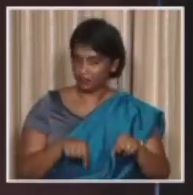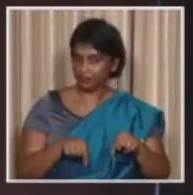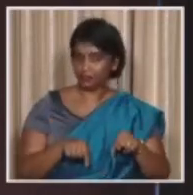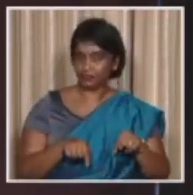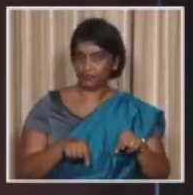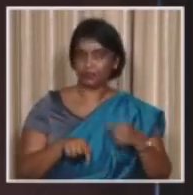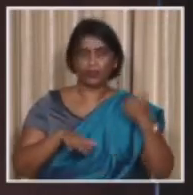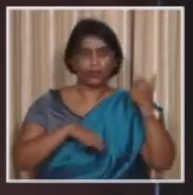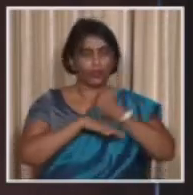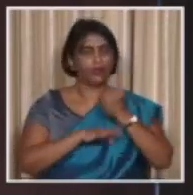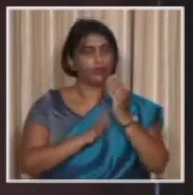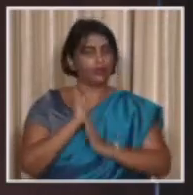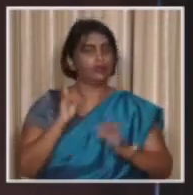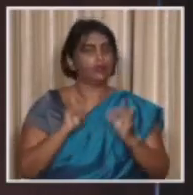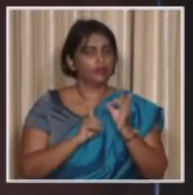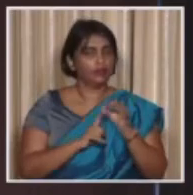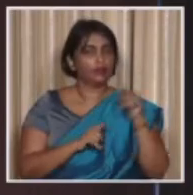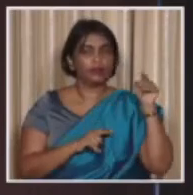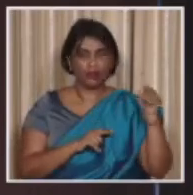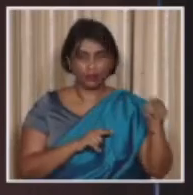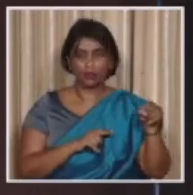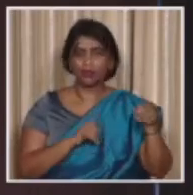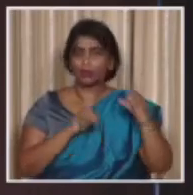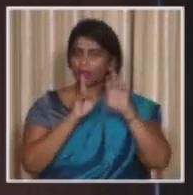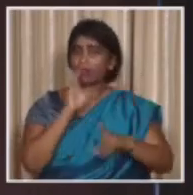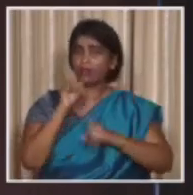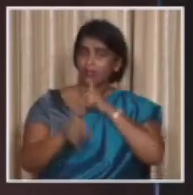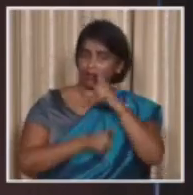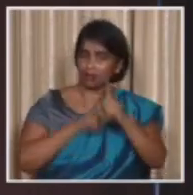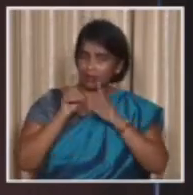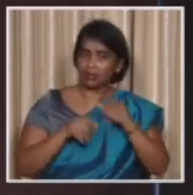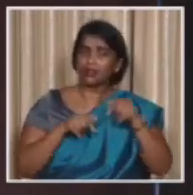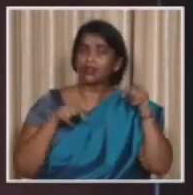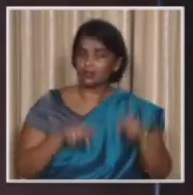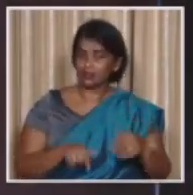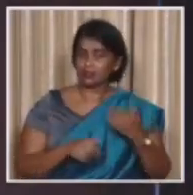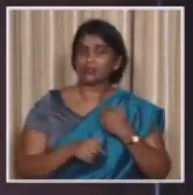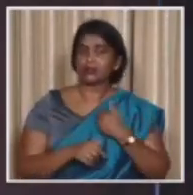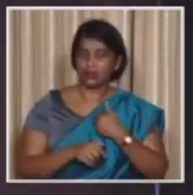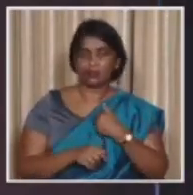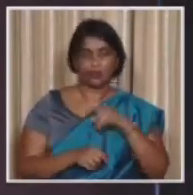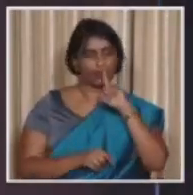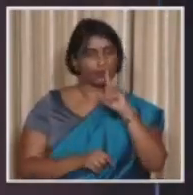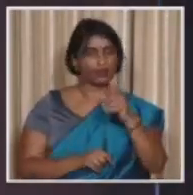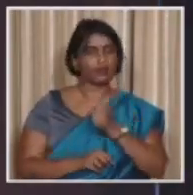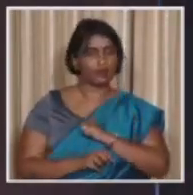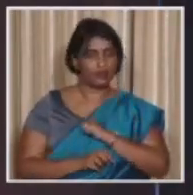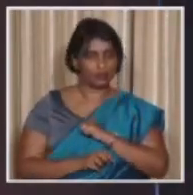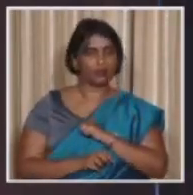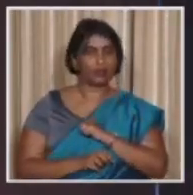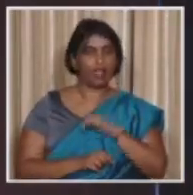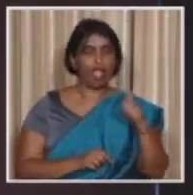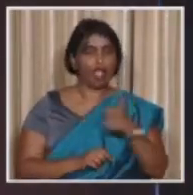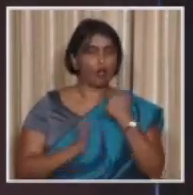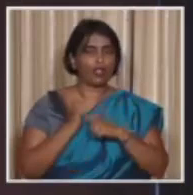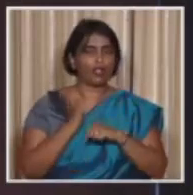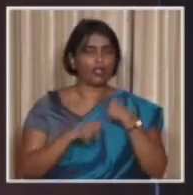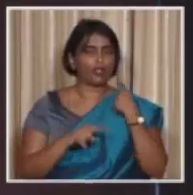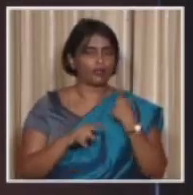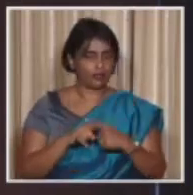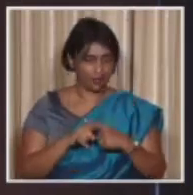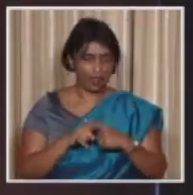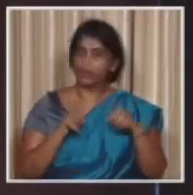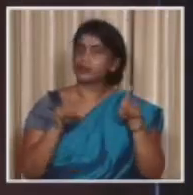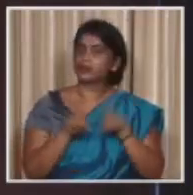මේ මුලාසනේ ගරු මන්ත්‍රීතුමනි මේගොල්ලෝ මේ මෙච්චර කය ගහද්දි දැන් මම ආන්න කැමති දැන් මේ අලුත් ටැක්ස් එකයි